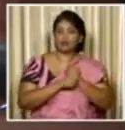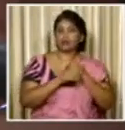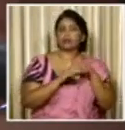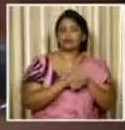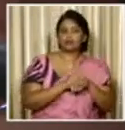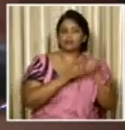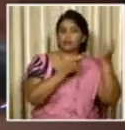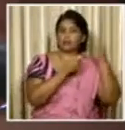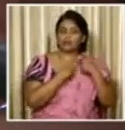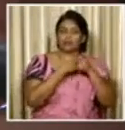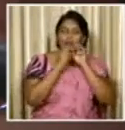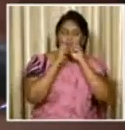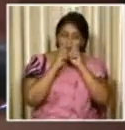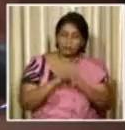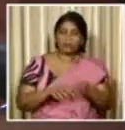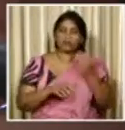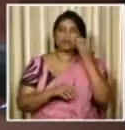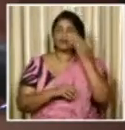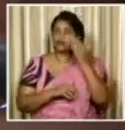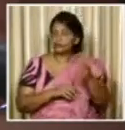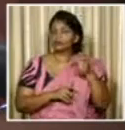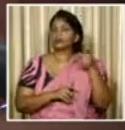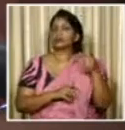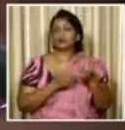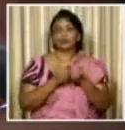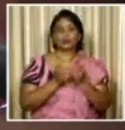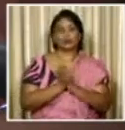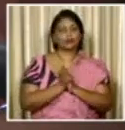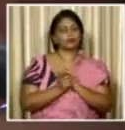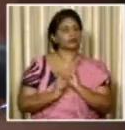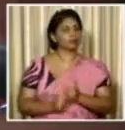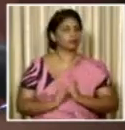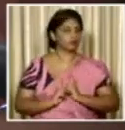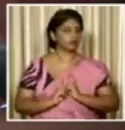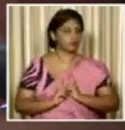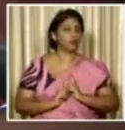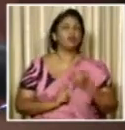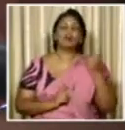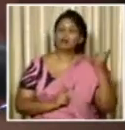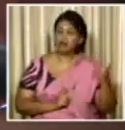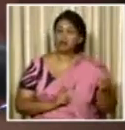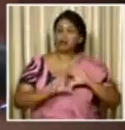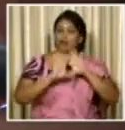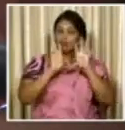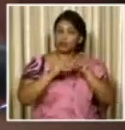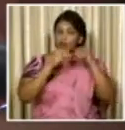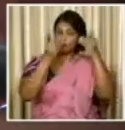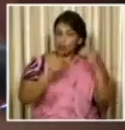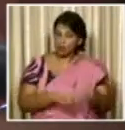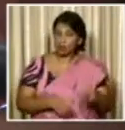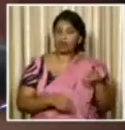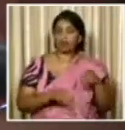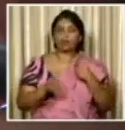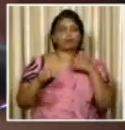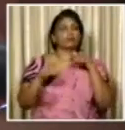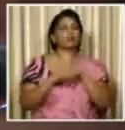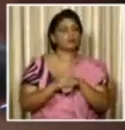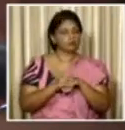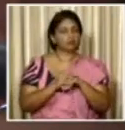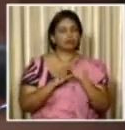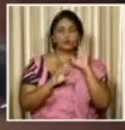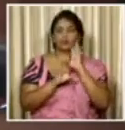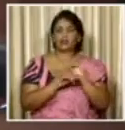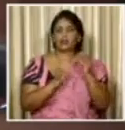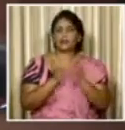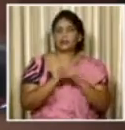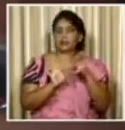karana ayata yatathwenawada kiyana sadake mata tamai tamange dewal randa pawathinne. Enise podu kadawetime godurak prakashanayak